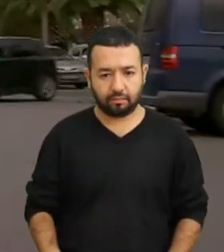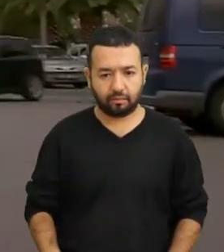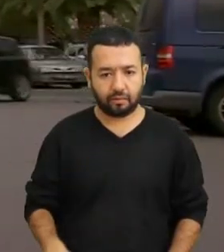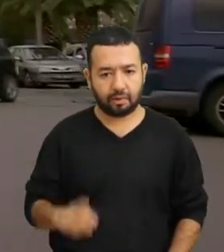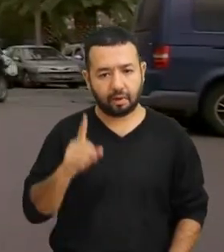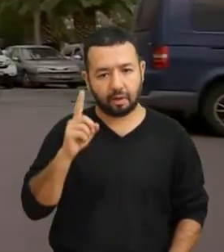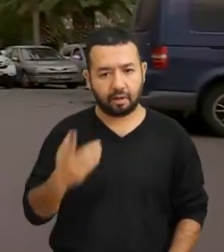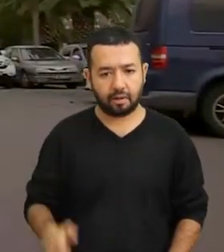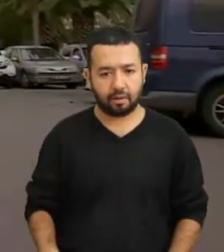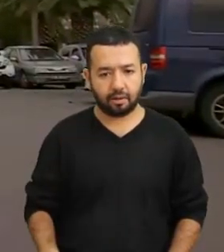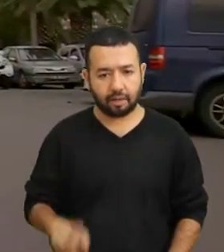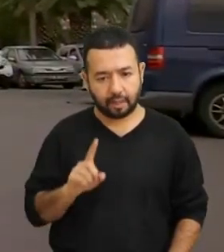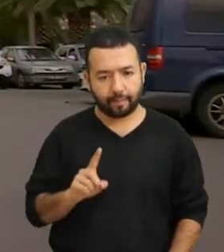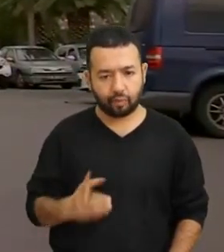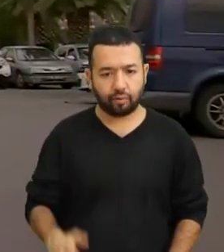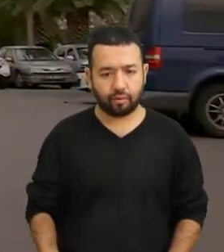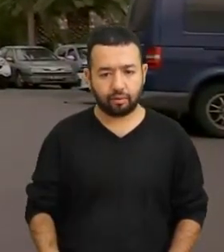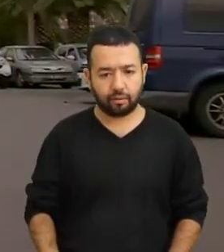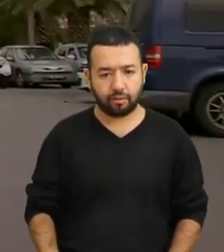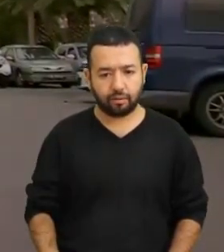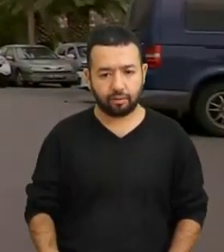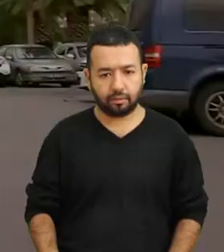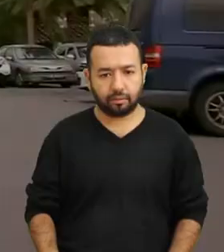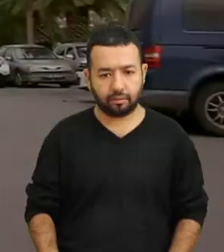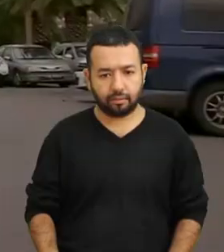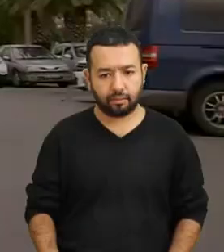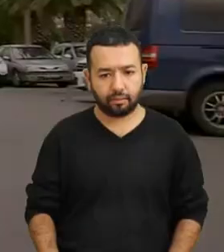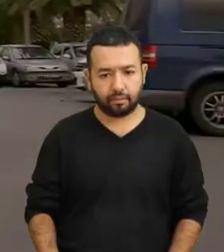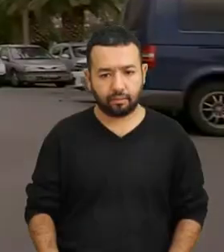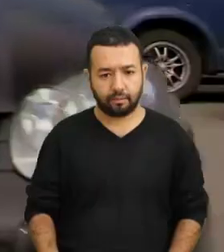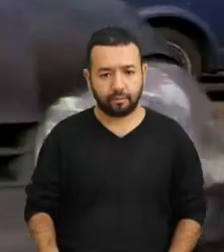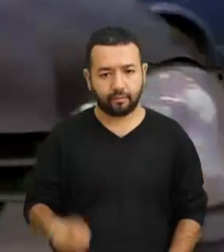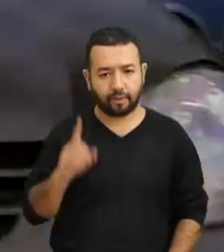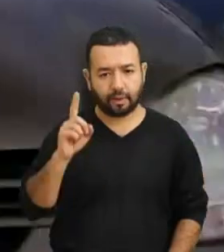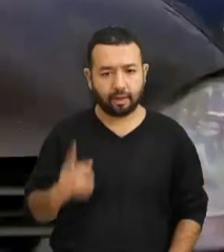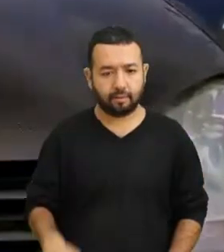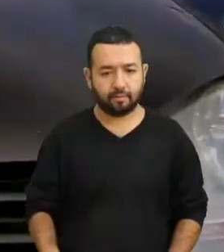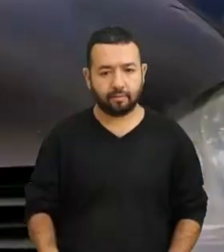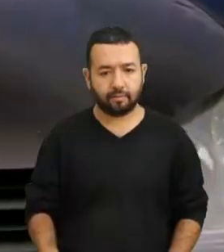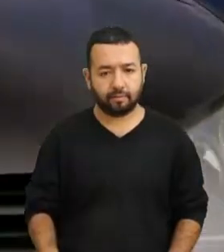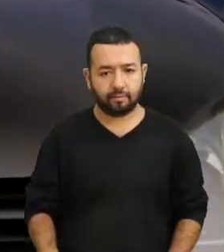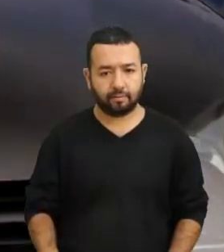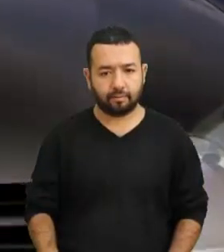Allah Allah. Buna bir dur da. Az önce Nurhan'a çarpan adam arabasıyla otoparktan çıkıyor.